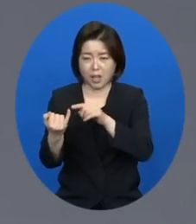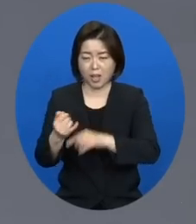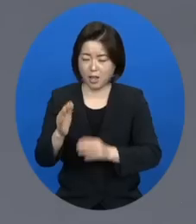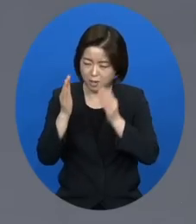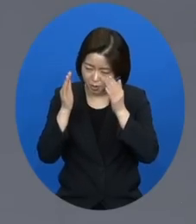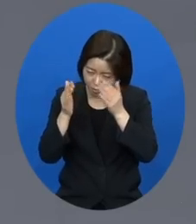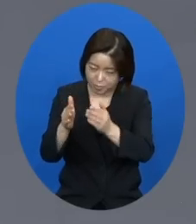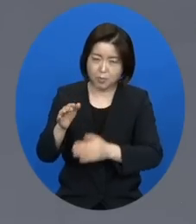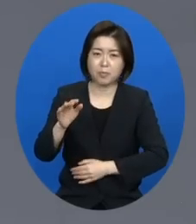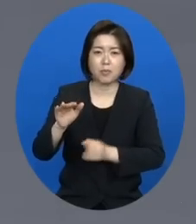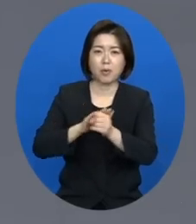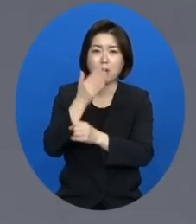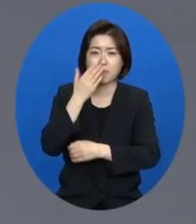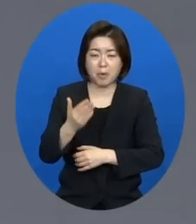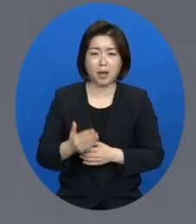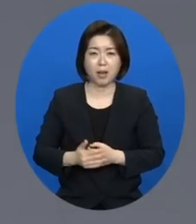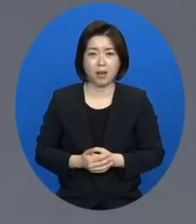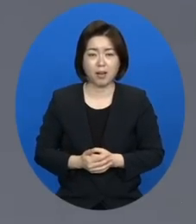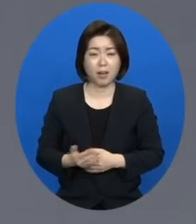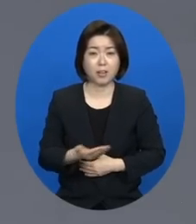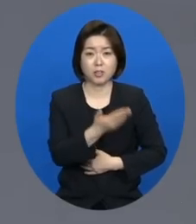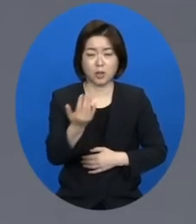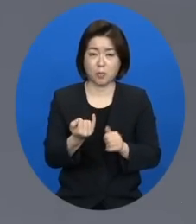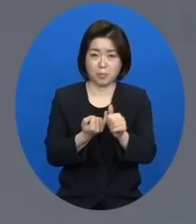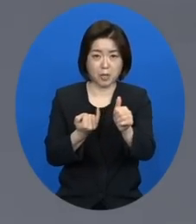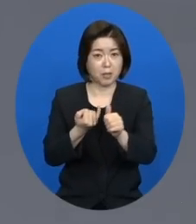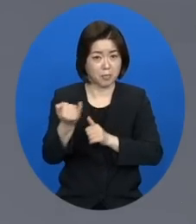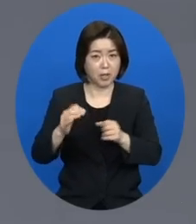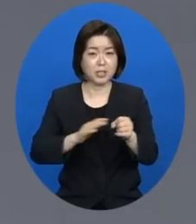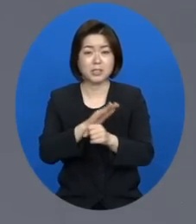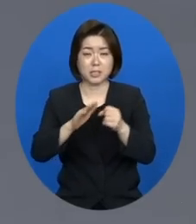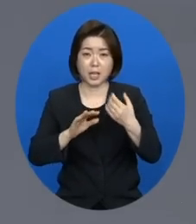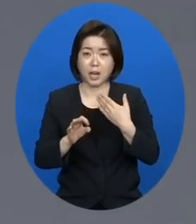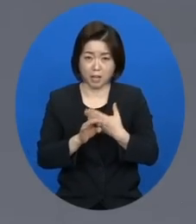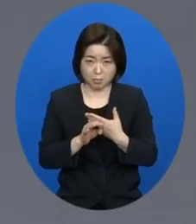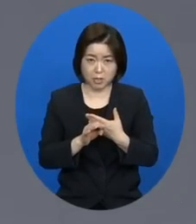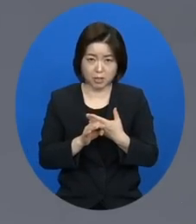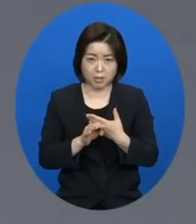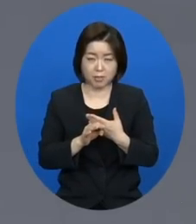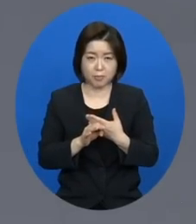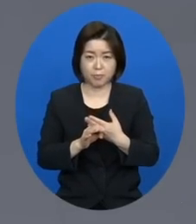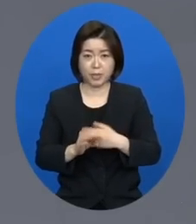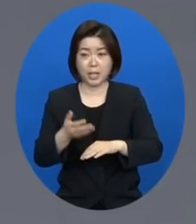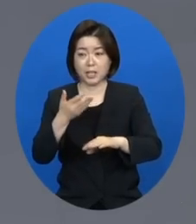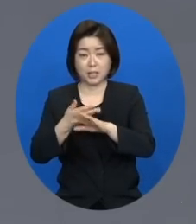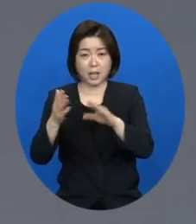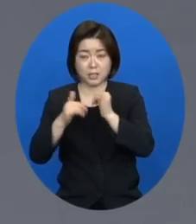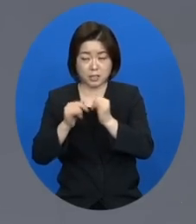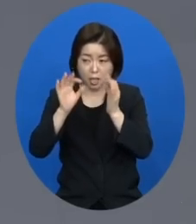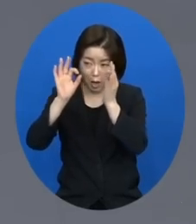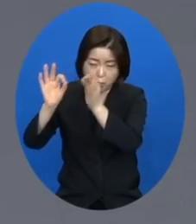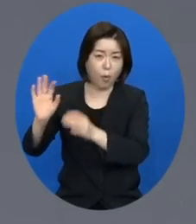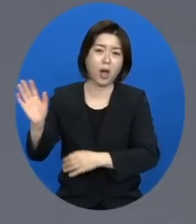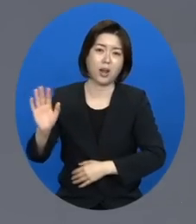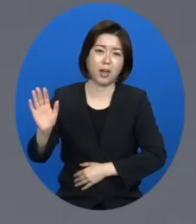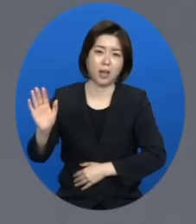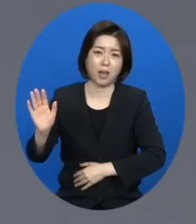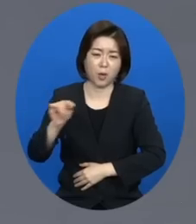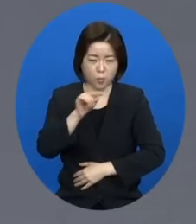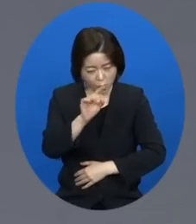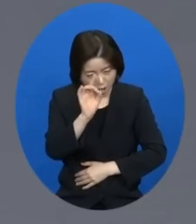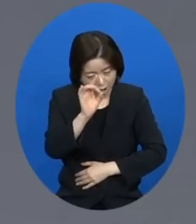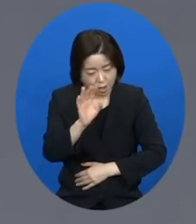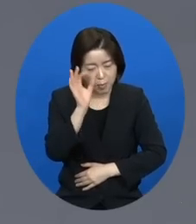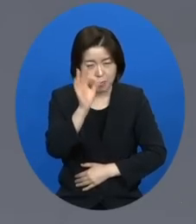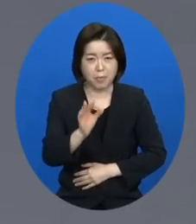않더라는 것이었죠. 여러분의 배우자를 사랑하면 다른 사람들이 보이지가 않는 거예요. 유혹이 되지